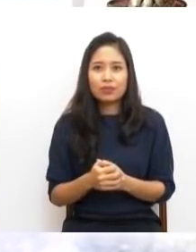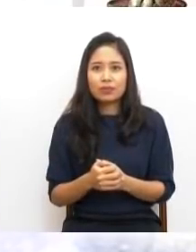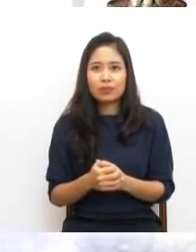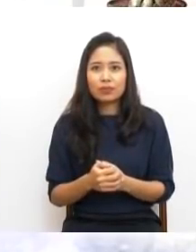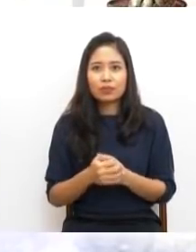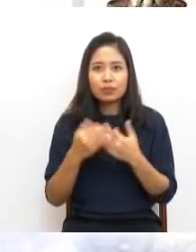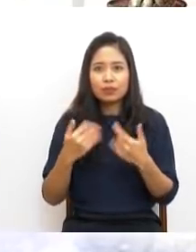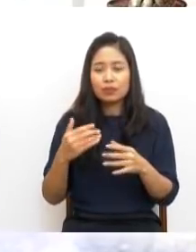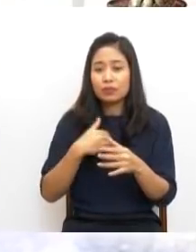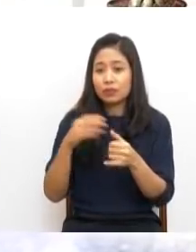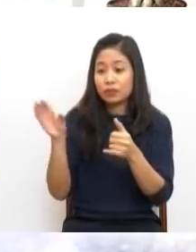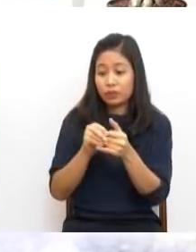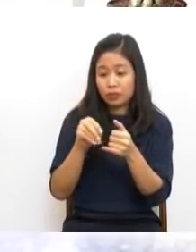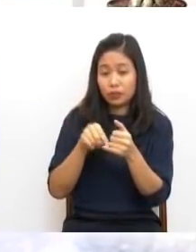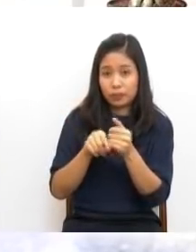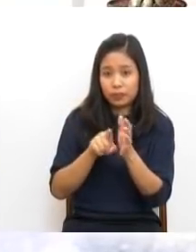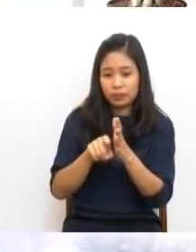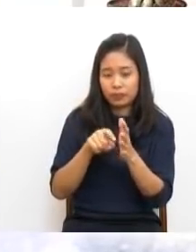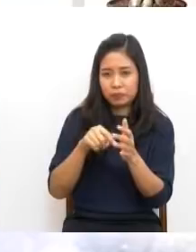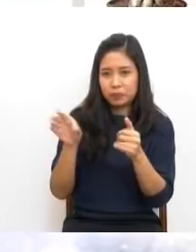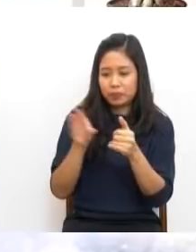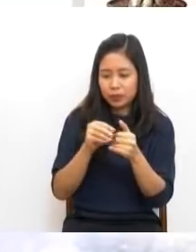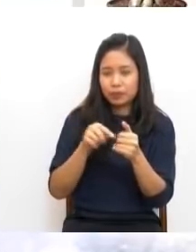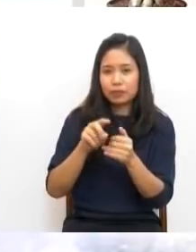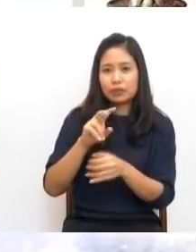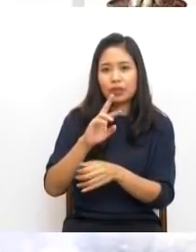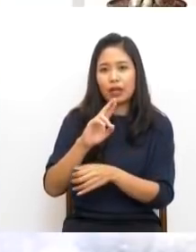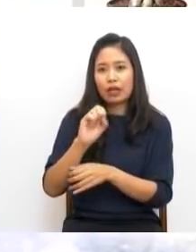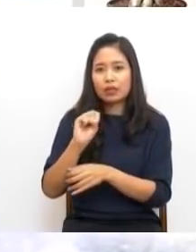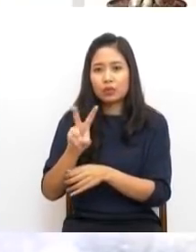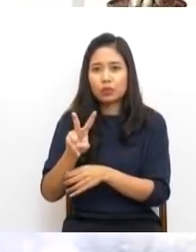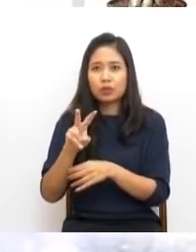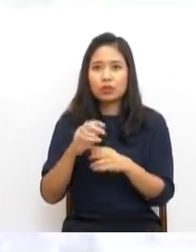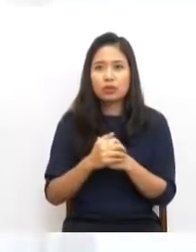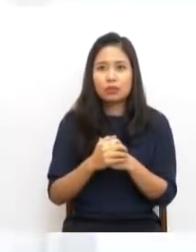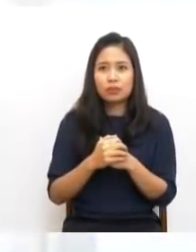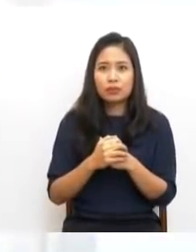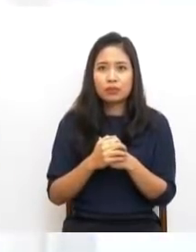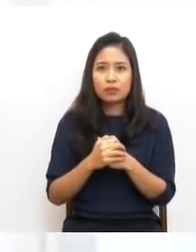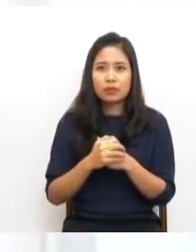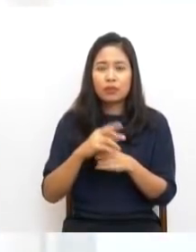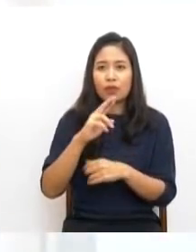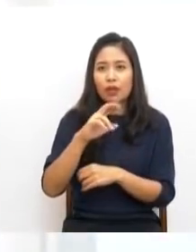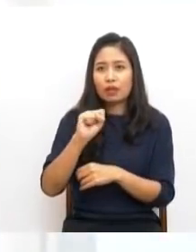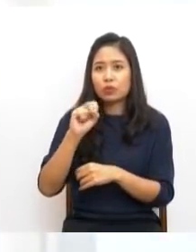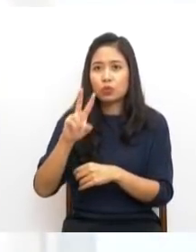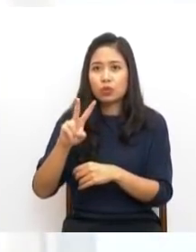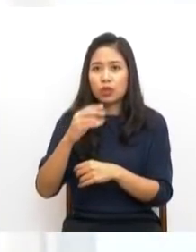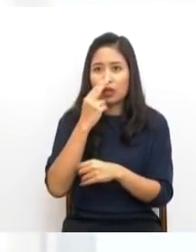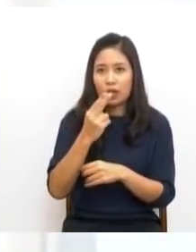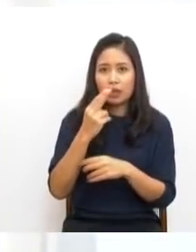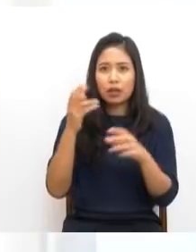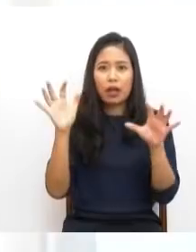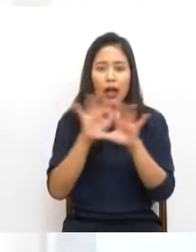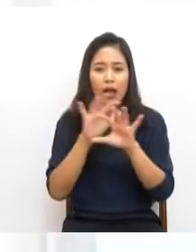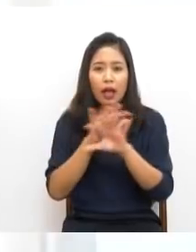รัส RSV เนี่ยหรือไม่เนี่ยสังเกตยังไงฮะ ค่ะโรค RSV เนี่ยนะคะเนื่องจากอาการเนี่ยคล้ายกับไข้